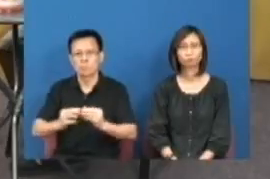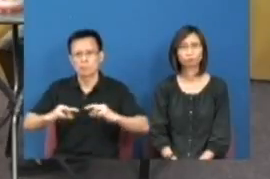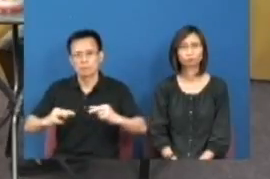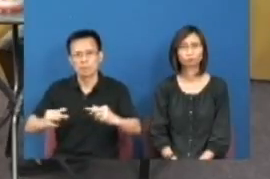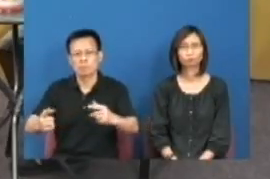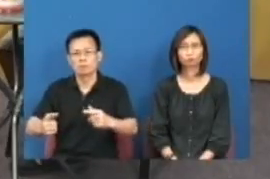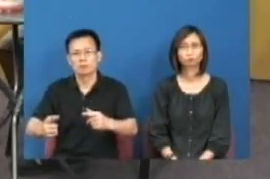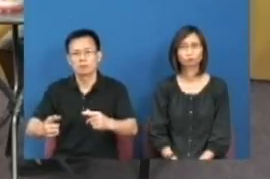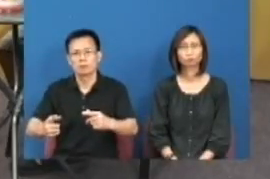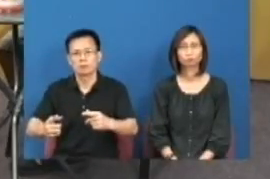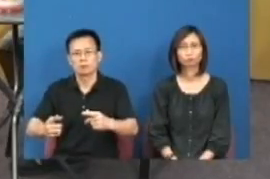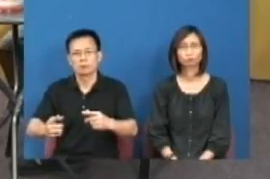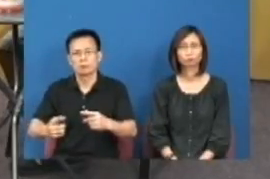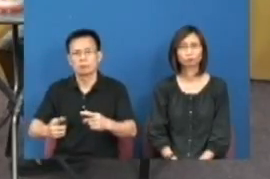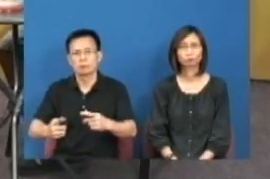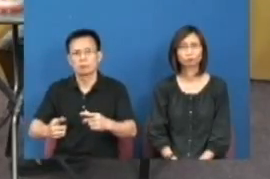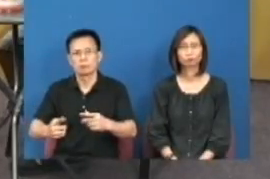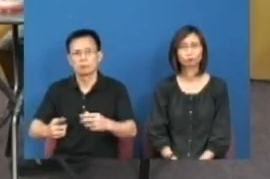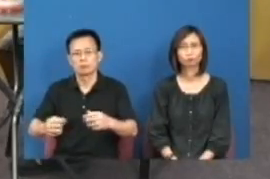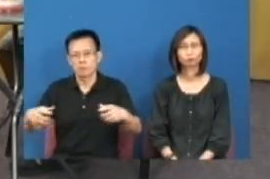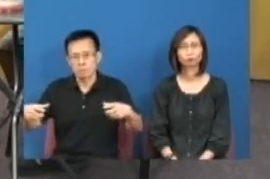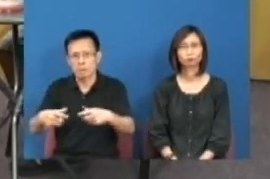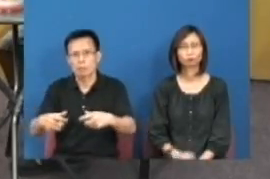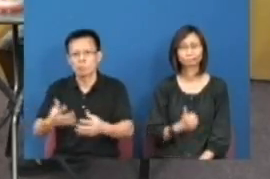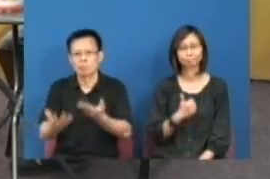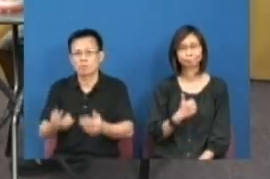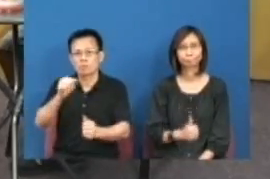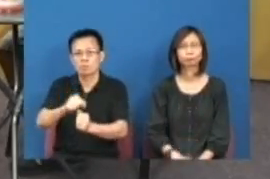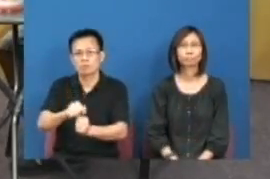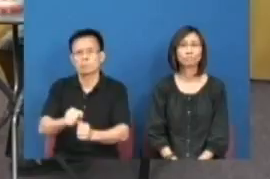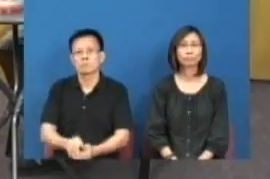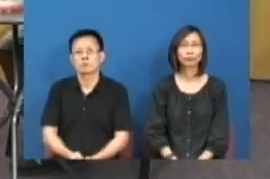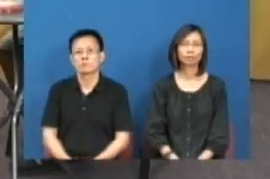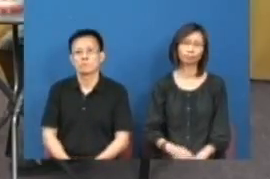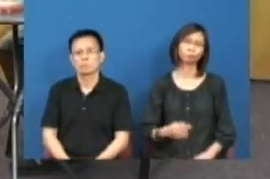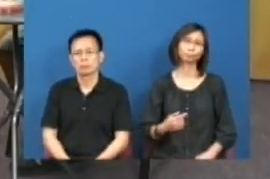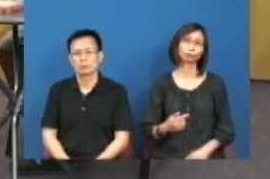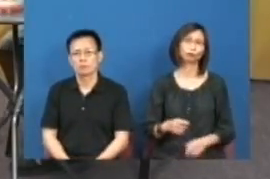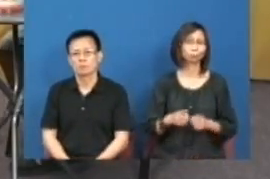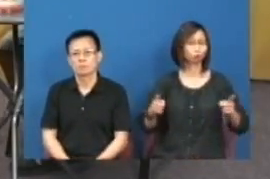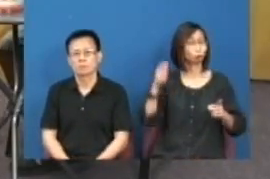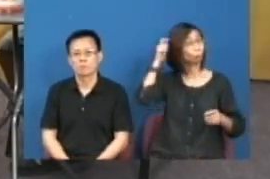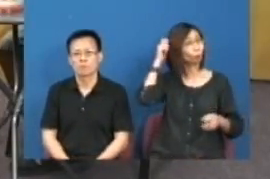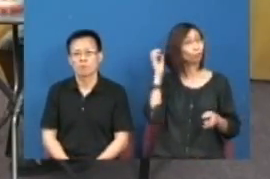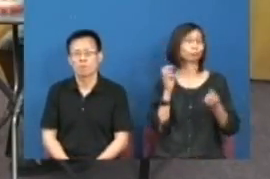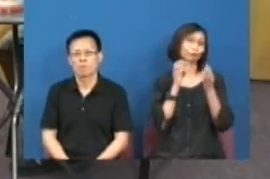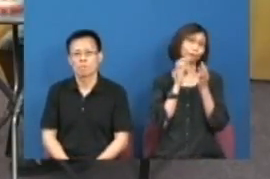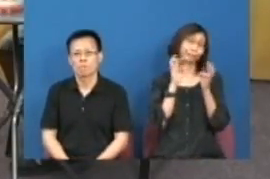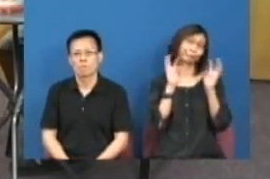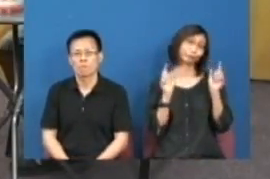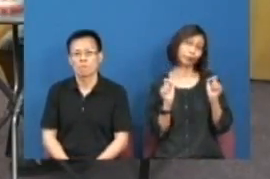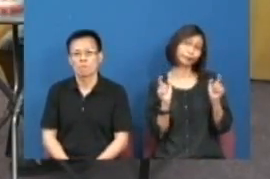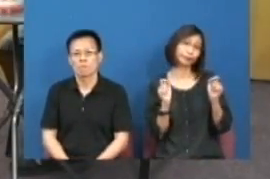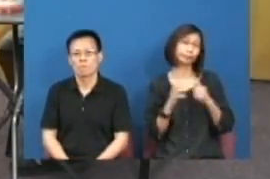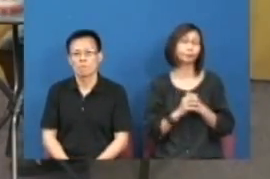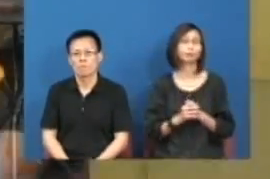或者以致到咧係阻擋甚至壓抑咯。 咁呢一個就係即係長毛嘅分析啦，即係可能都係其實某程